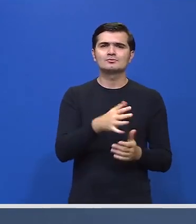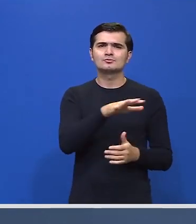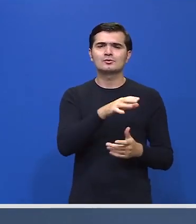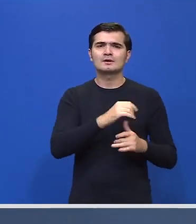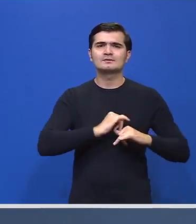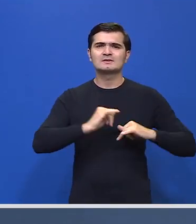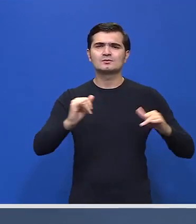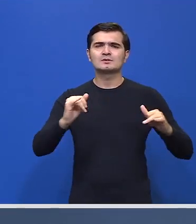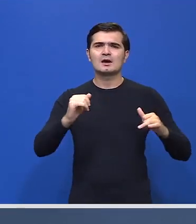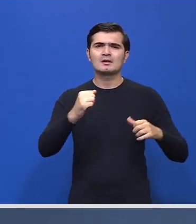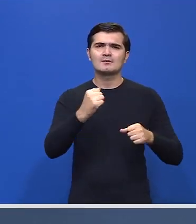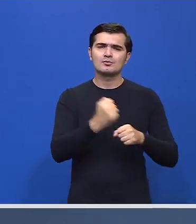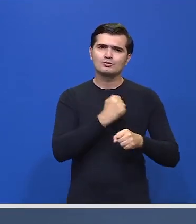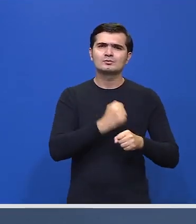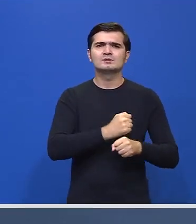de procesare, producție,